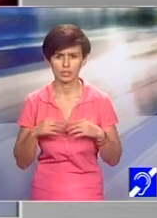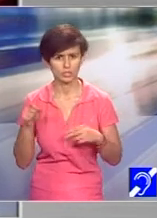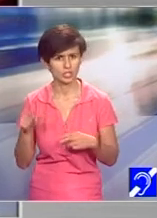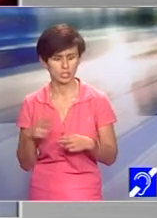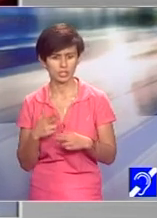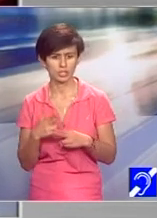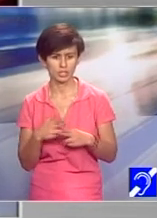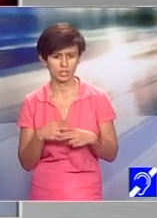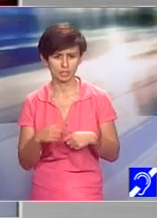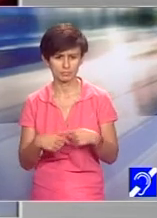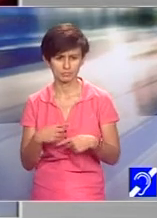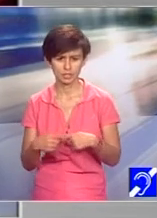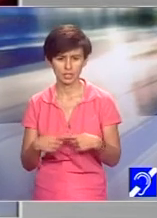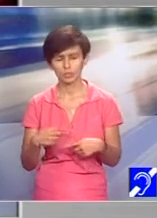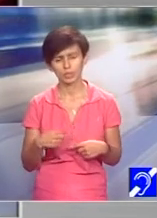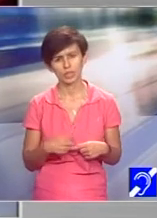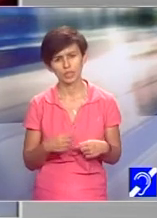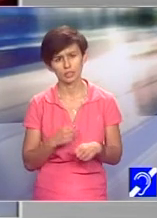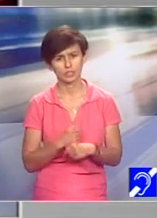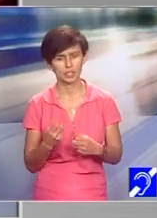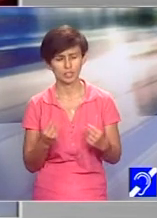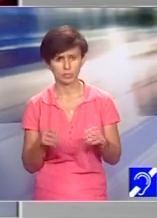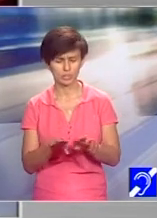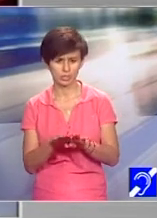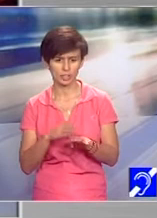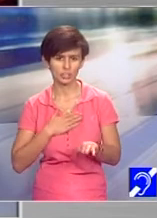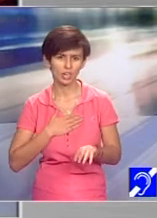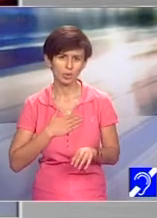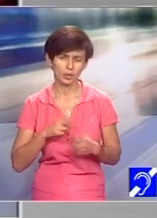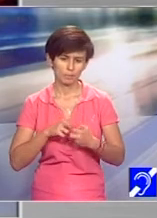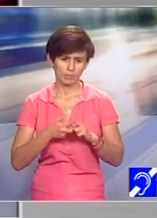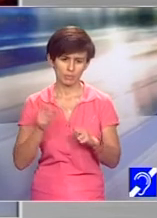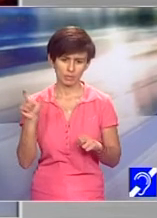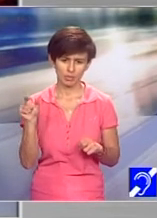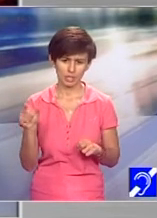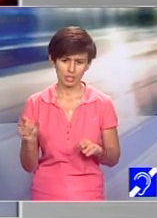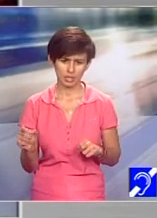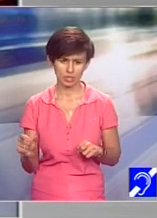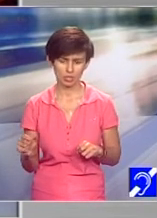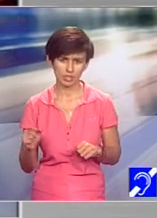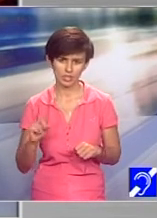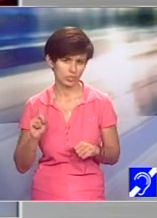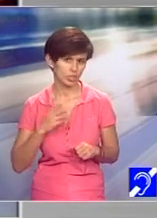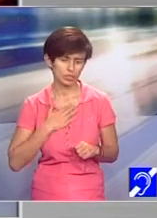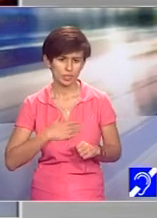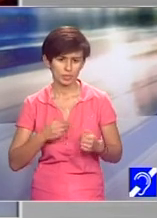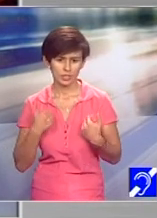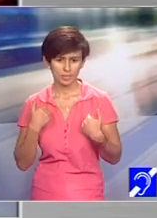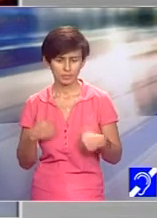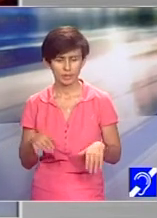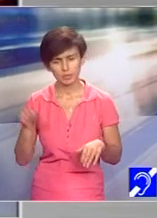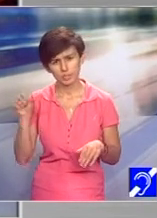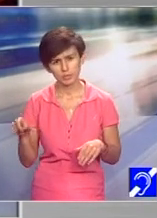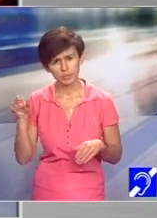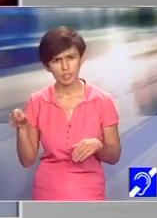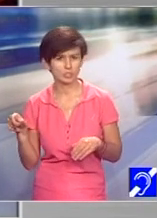au aceste probleme. Plus, nu dorim să ne pierdem personalul acum, prin noua lege a salarizării. S-a întâmplat